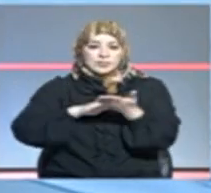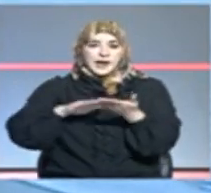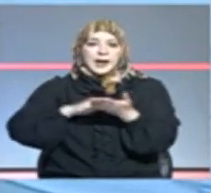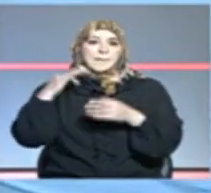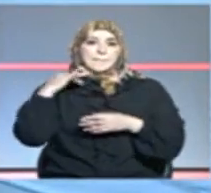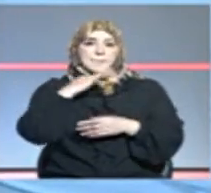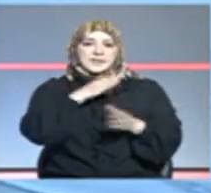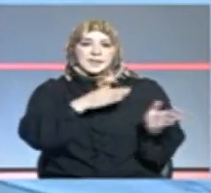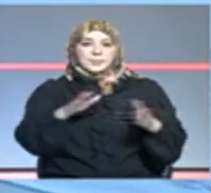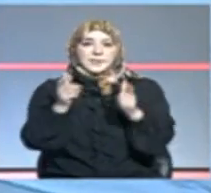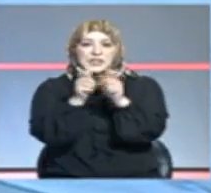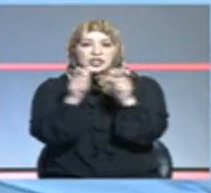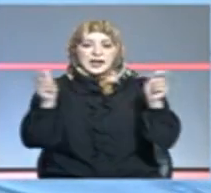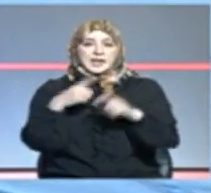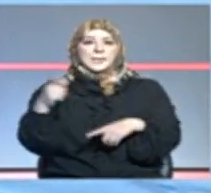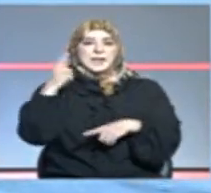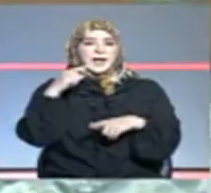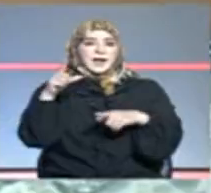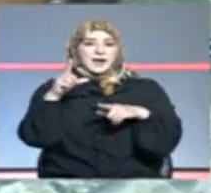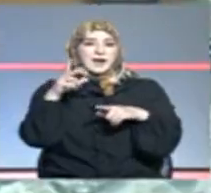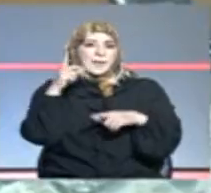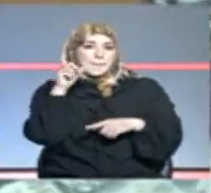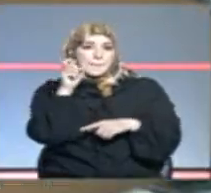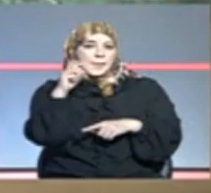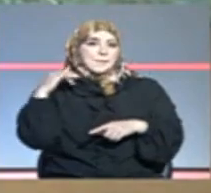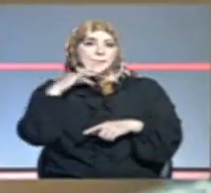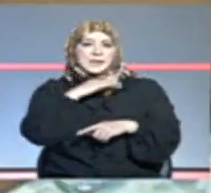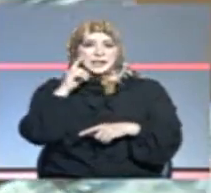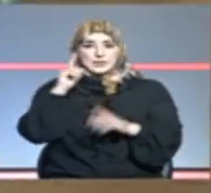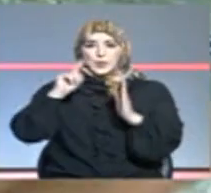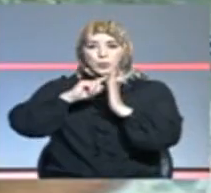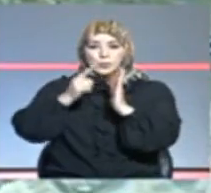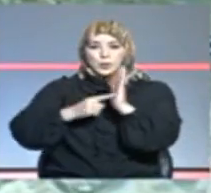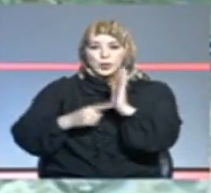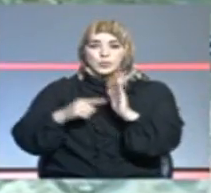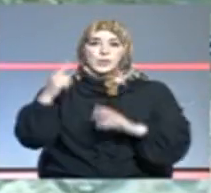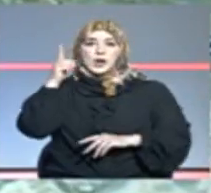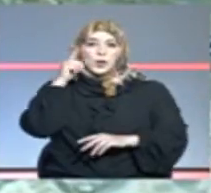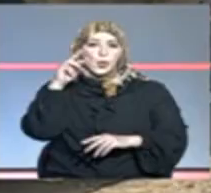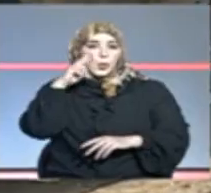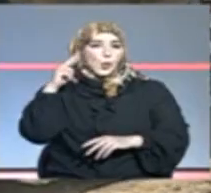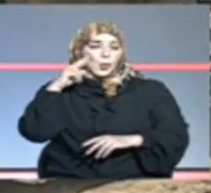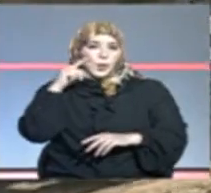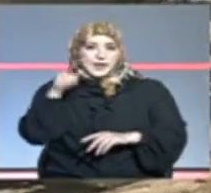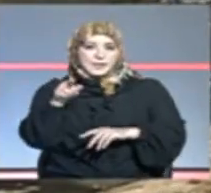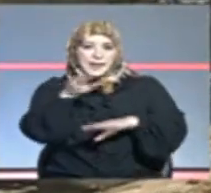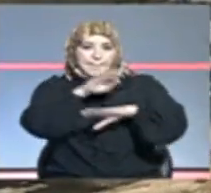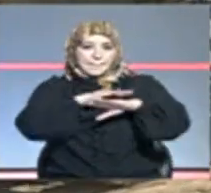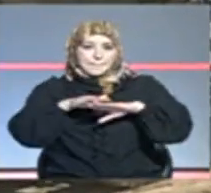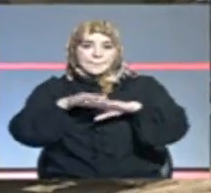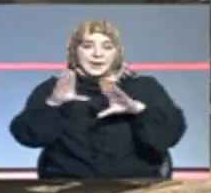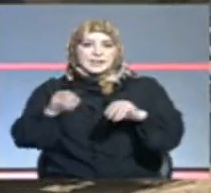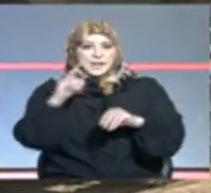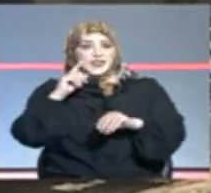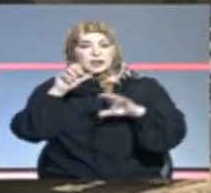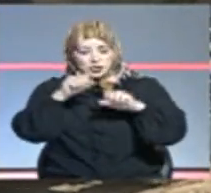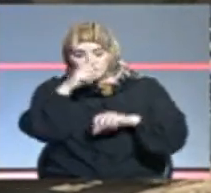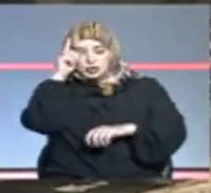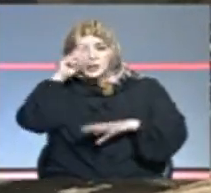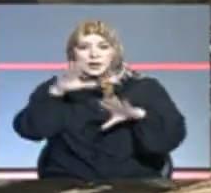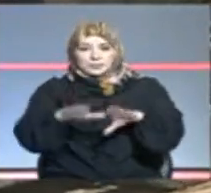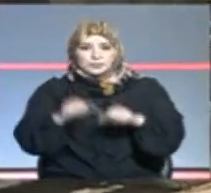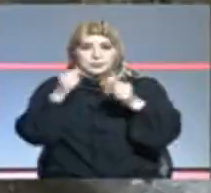الديوان الوطني للتطهير أكد من جهته أن النقاط السوداء الناجمة عن المياه الملوثة سيتم التخلص منها